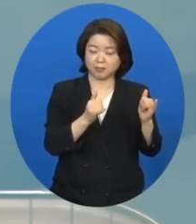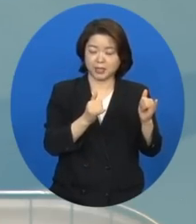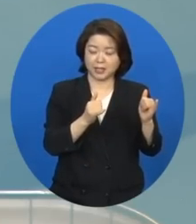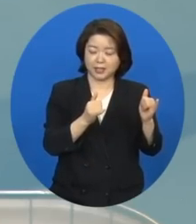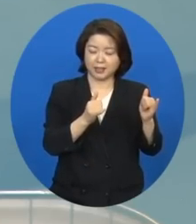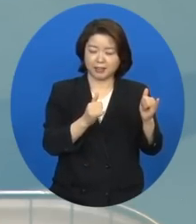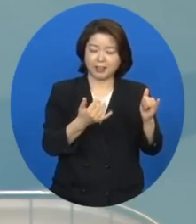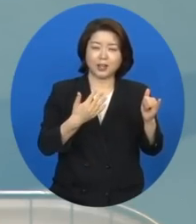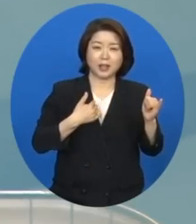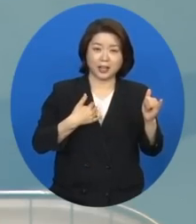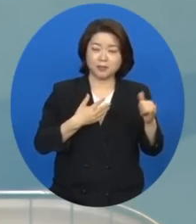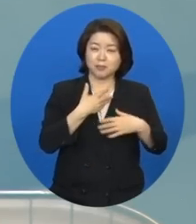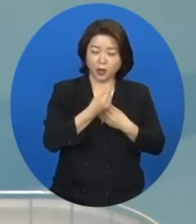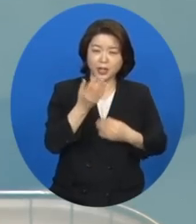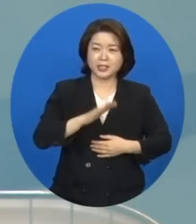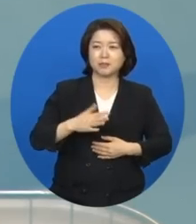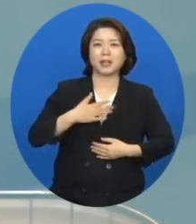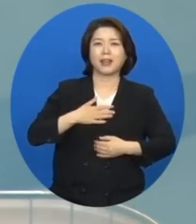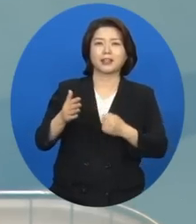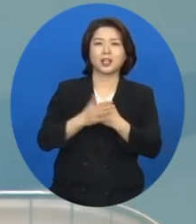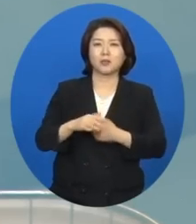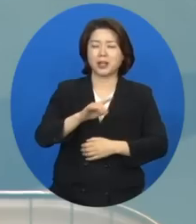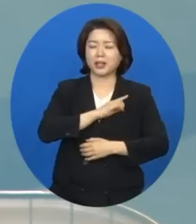힘든 삶을 사셨던 두 사람이죠.